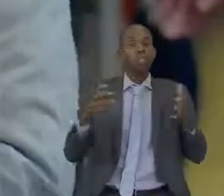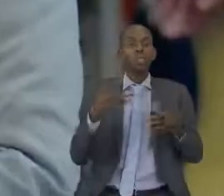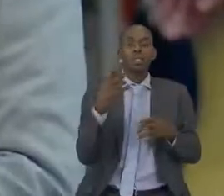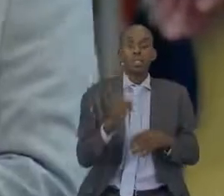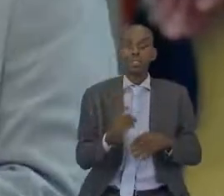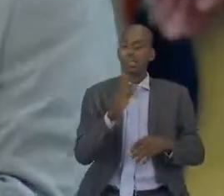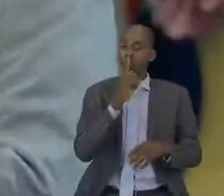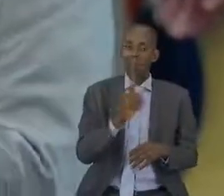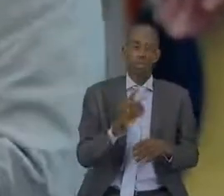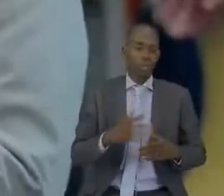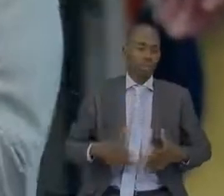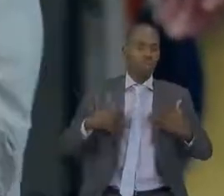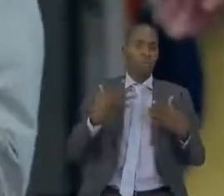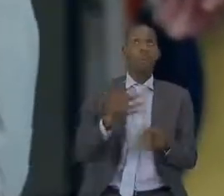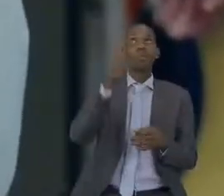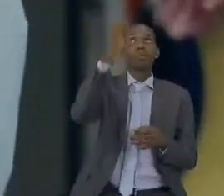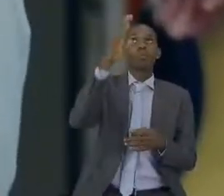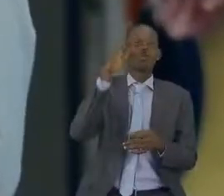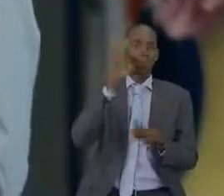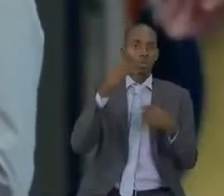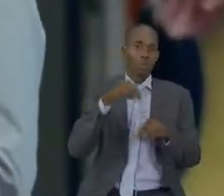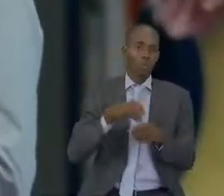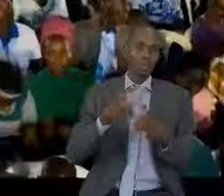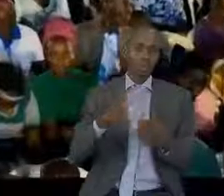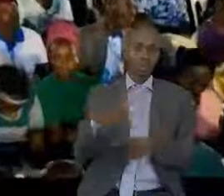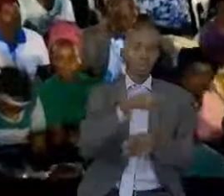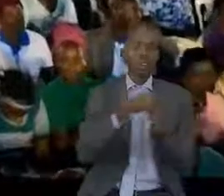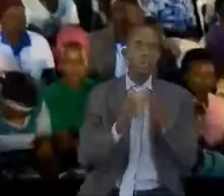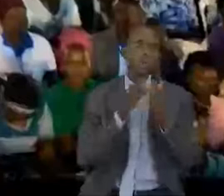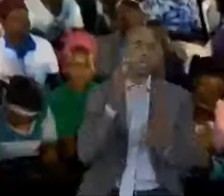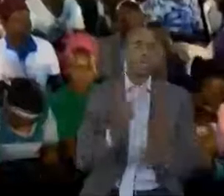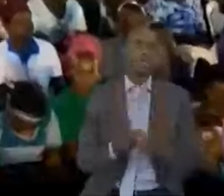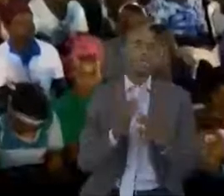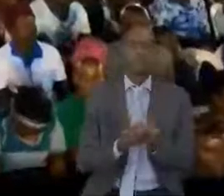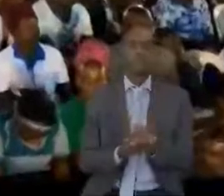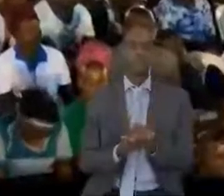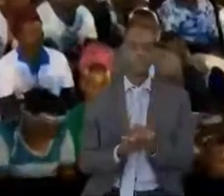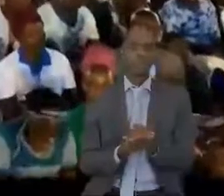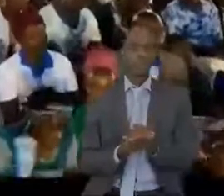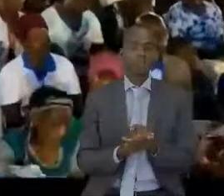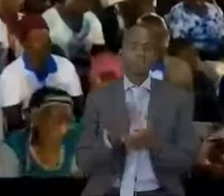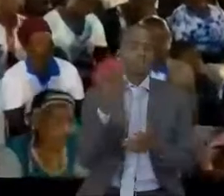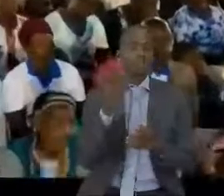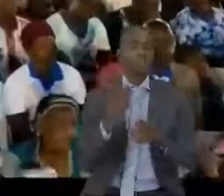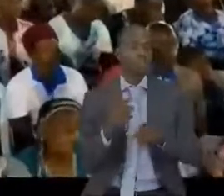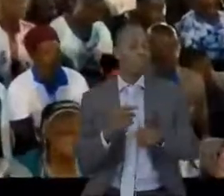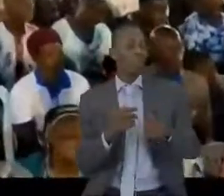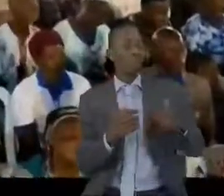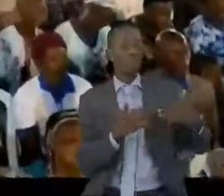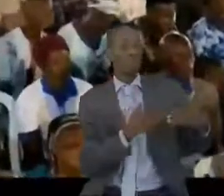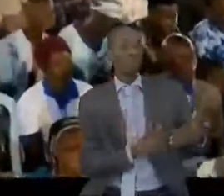de Dieu viendra à toi au nom de Jésus. Voyez les autres de l'autre côté. Il